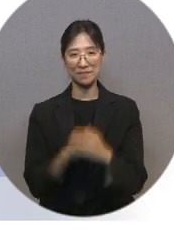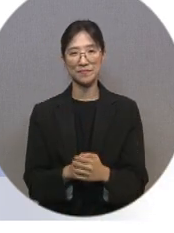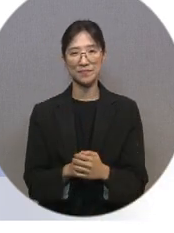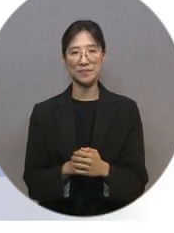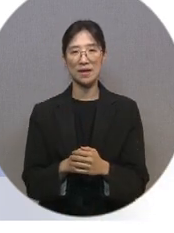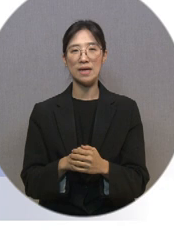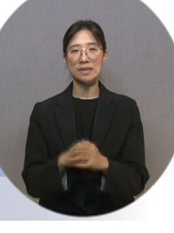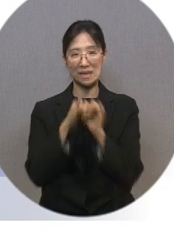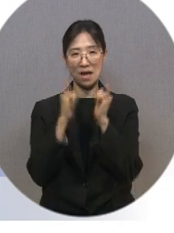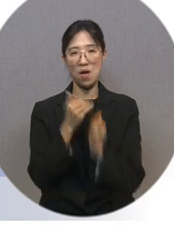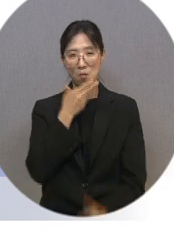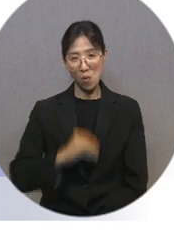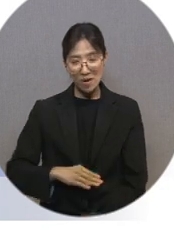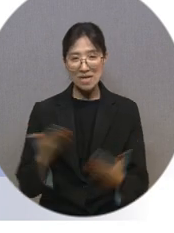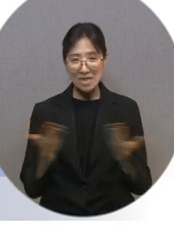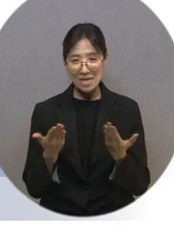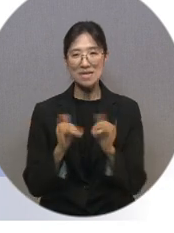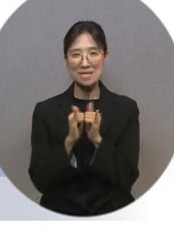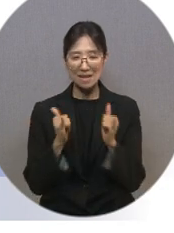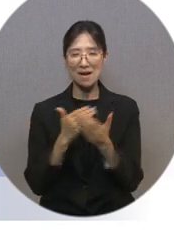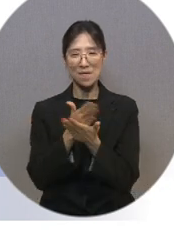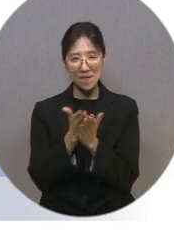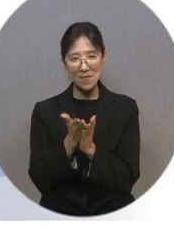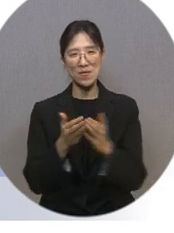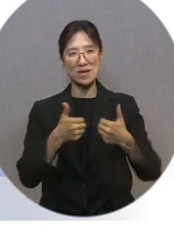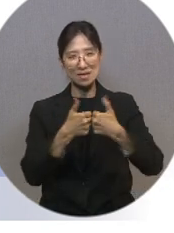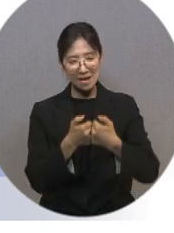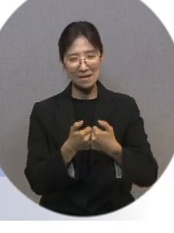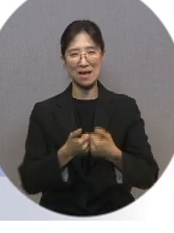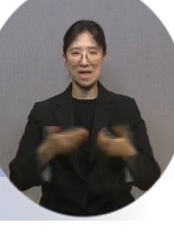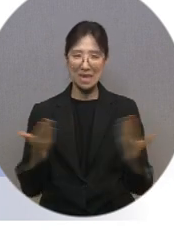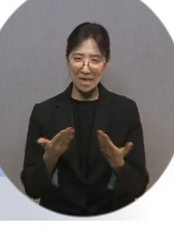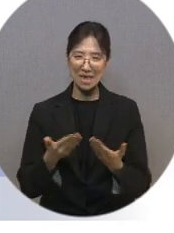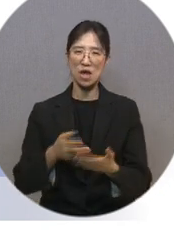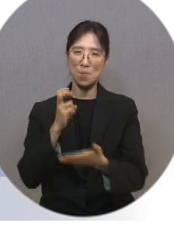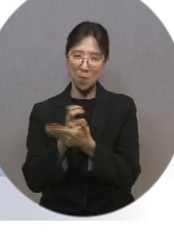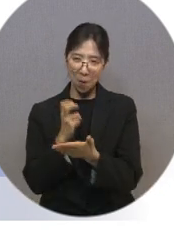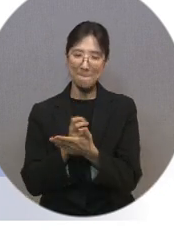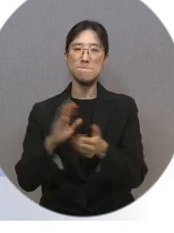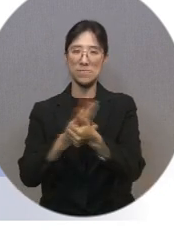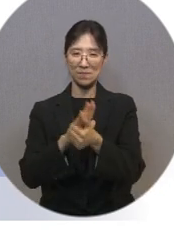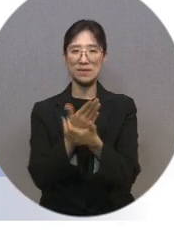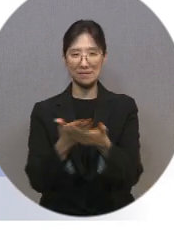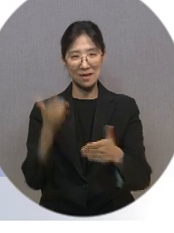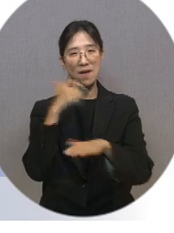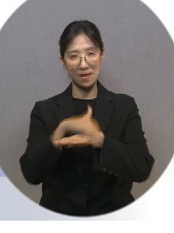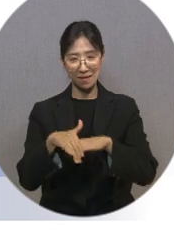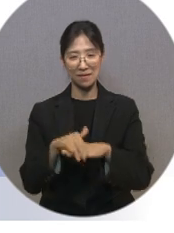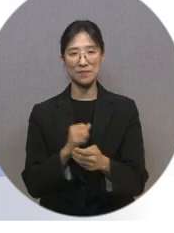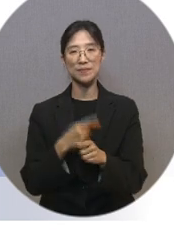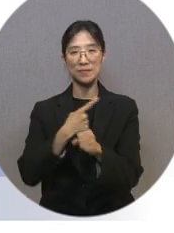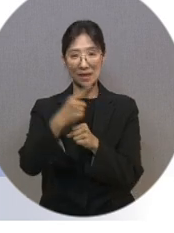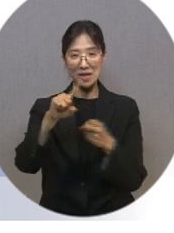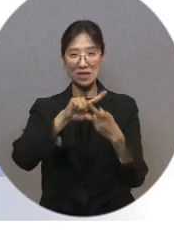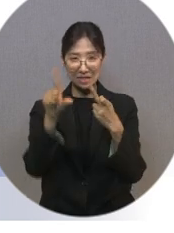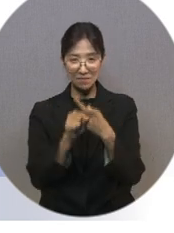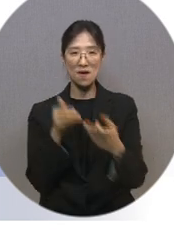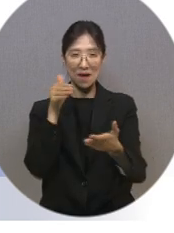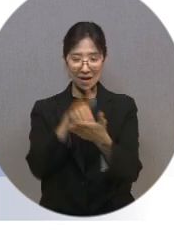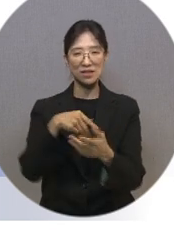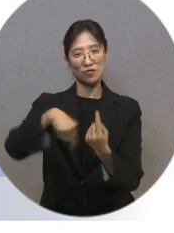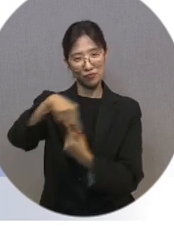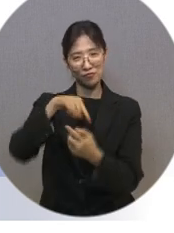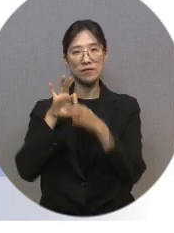센터는 사회복지 종사자를 위한 각종 상담과 노무 법률 서비스를 제공할 예정이며 내년 12월까지